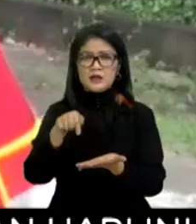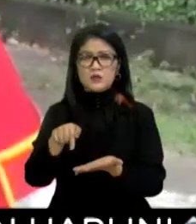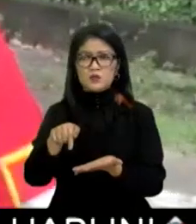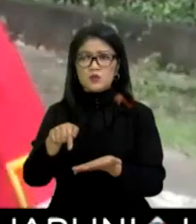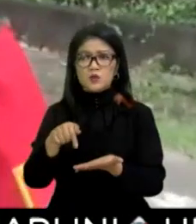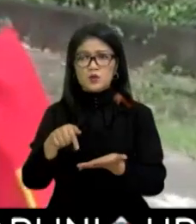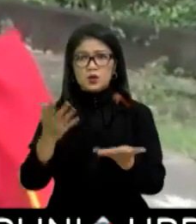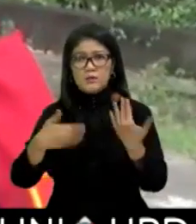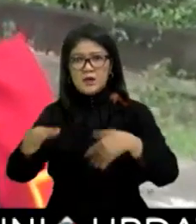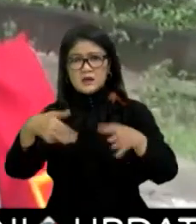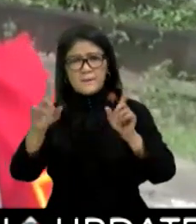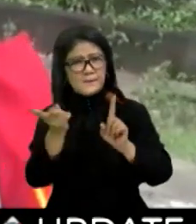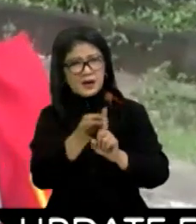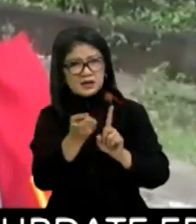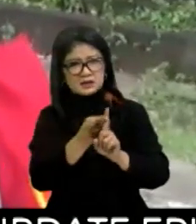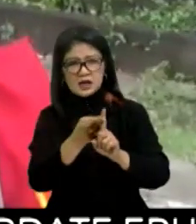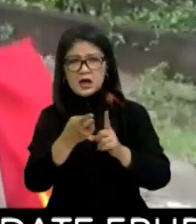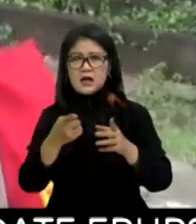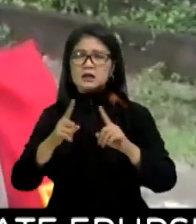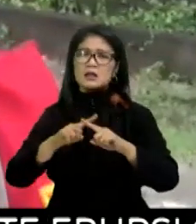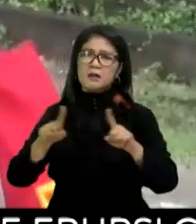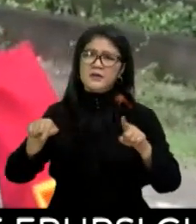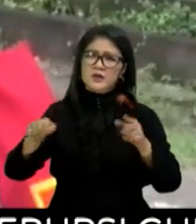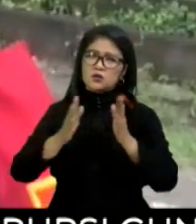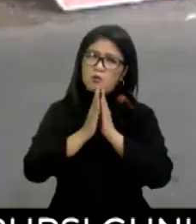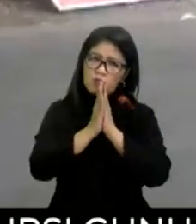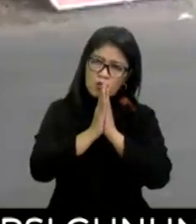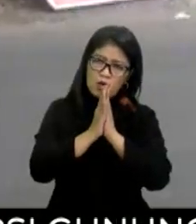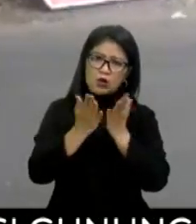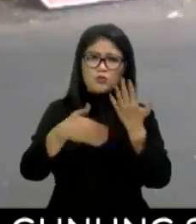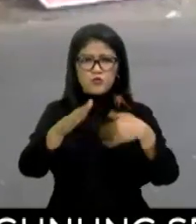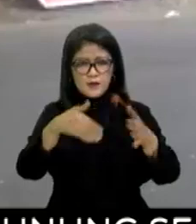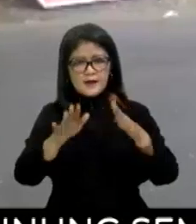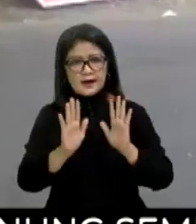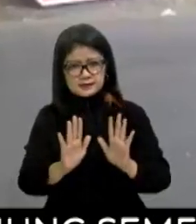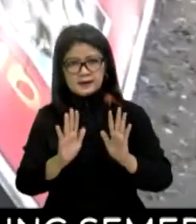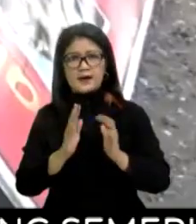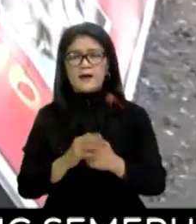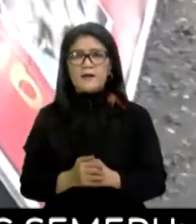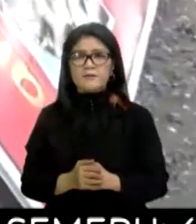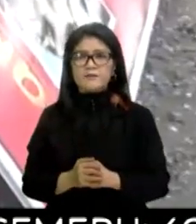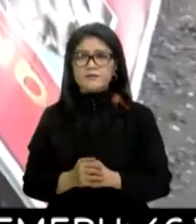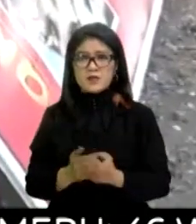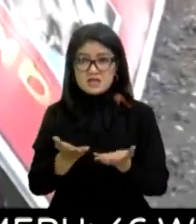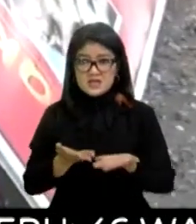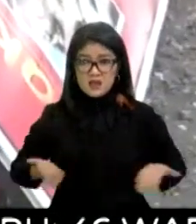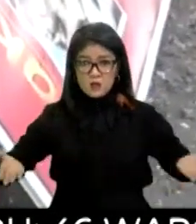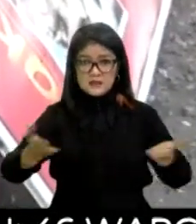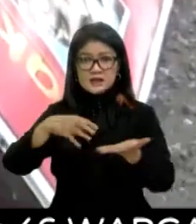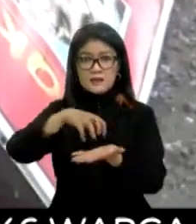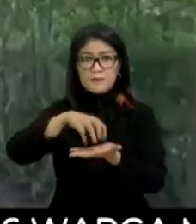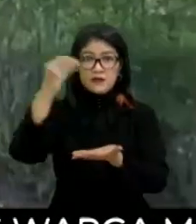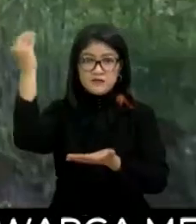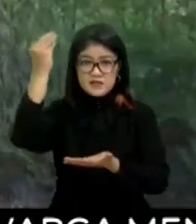membubarkan kami hanya persuasif menghimbau agar segera membubarkan diri setelah jadi-jadian selesai ada disekitar objek wisata alam di